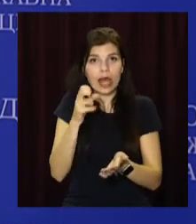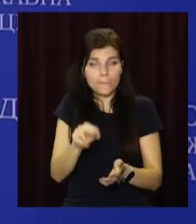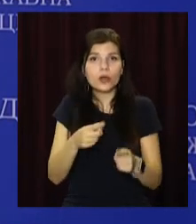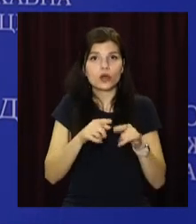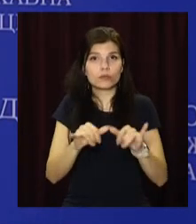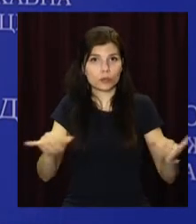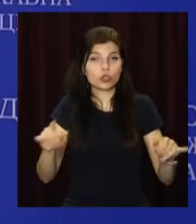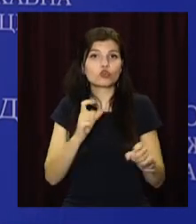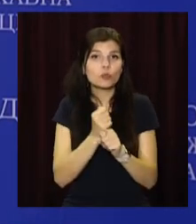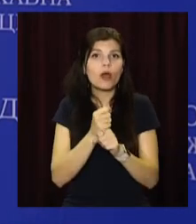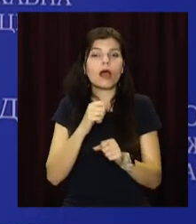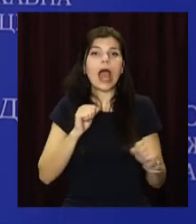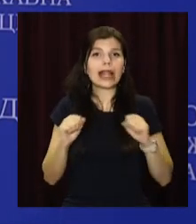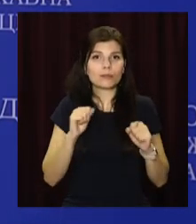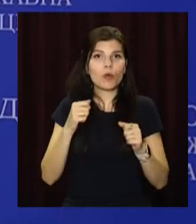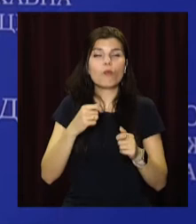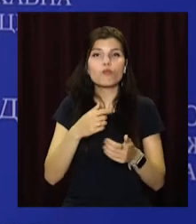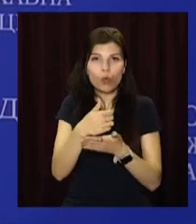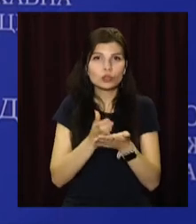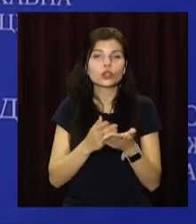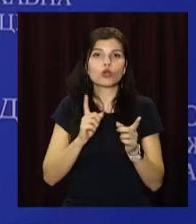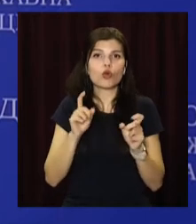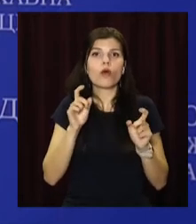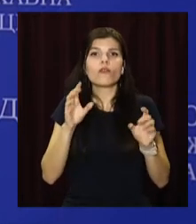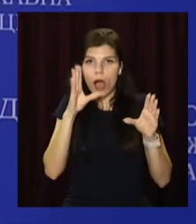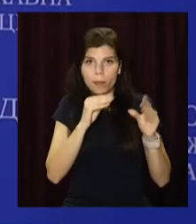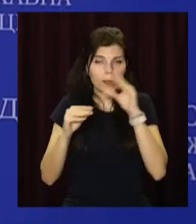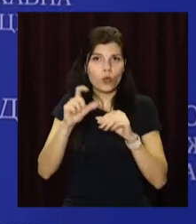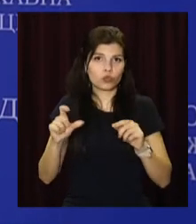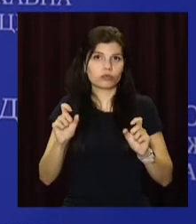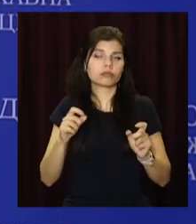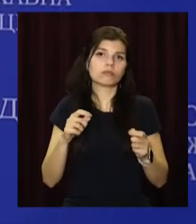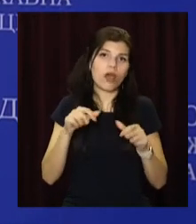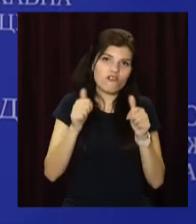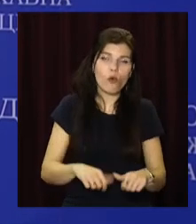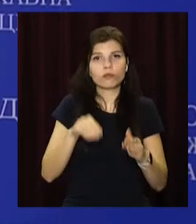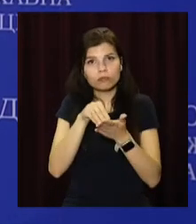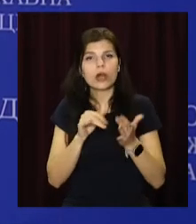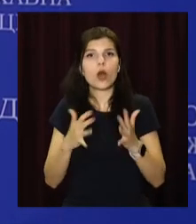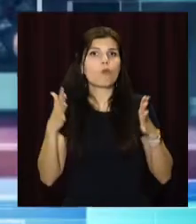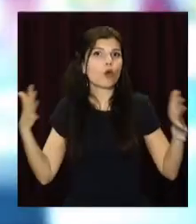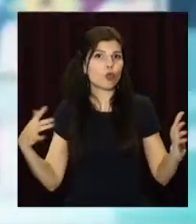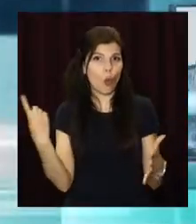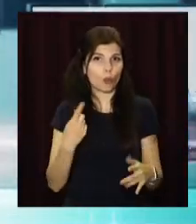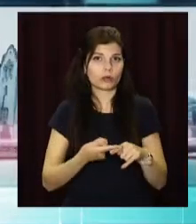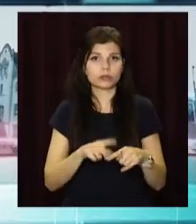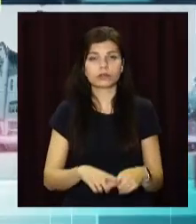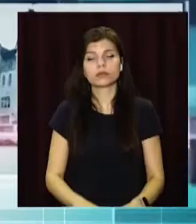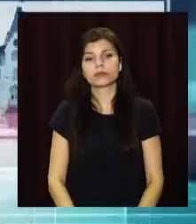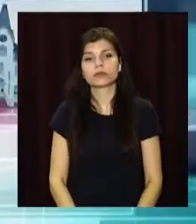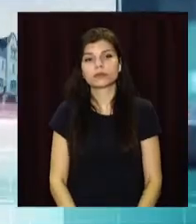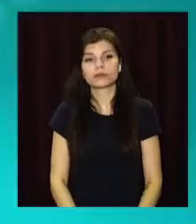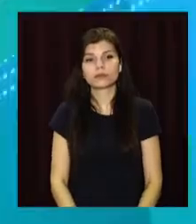цю мережу, аби зробити адмінпослуги найбільш доступнішими для людей і для мешканців нашої великої області.